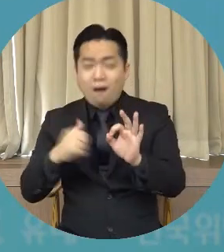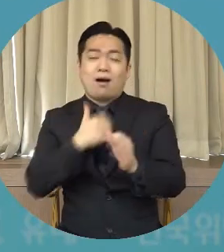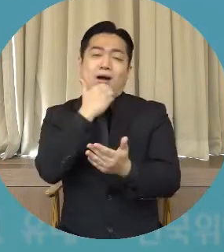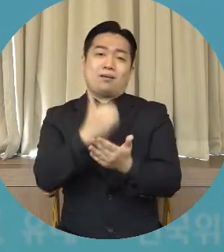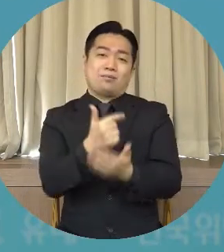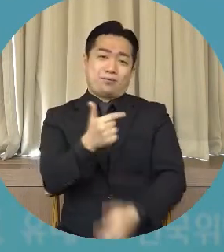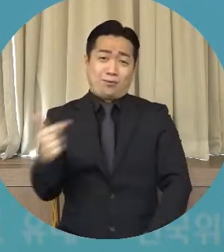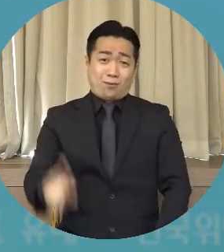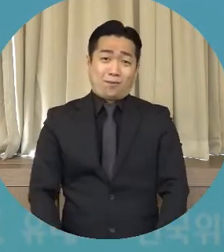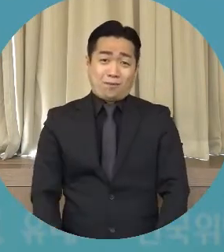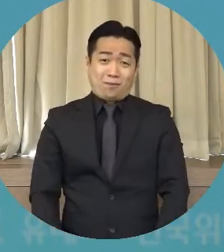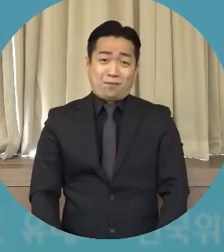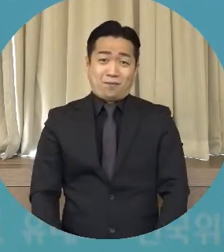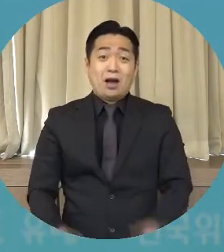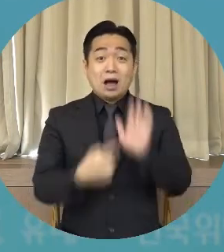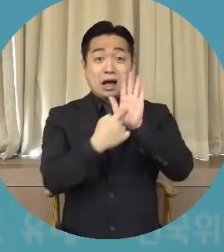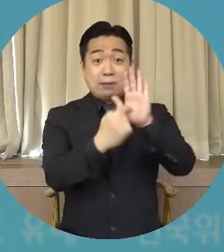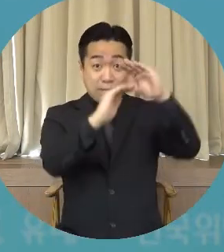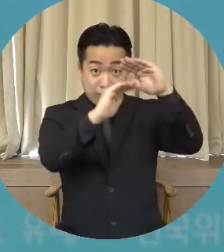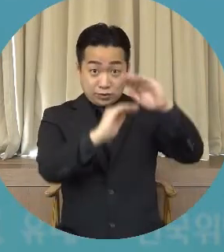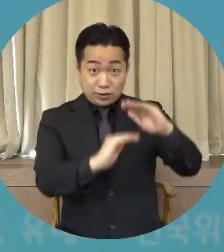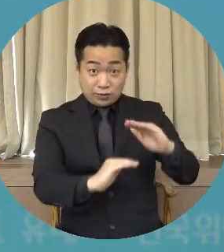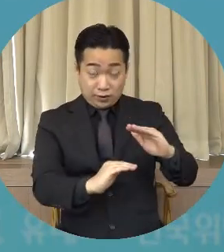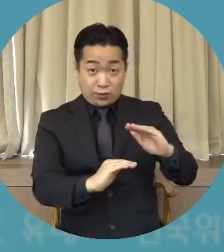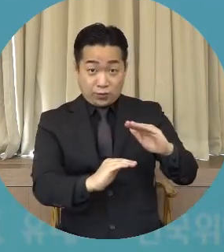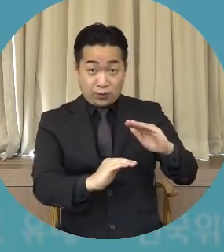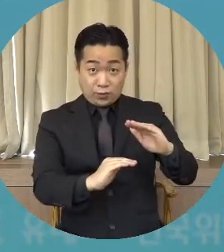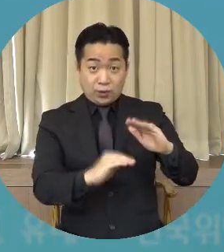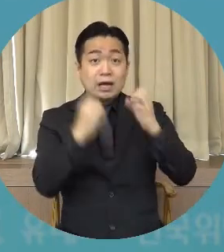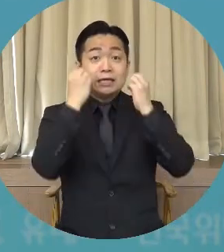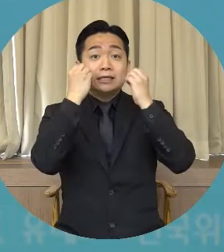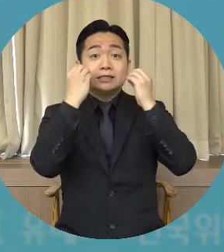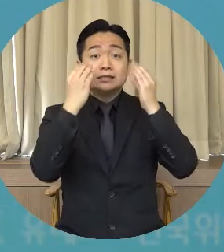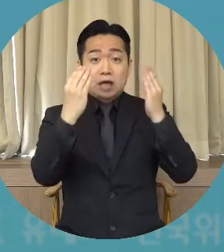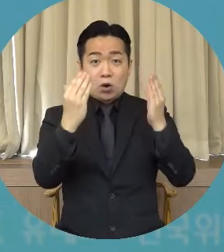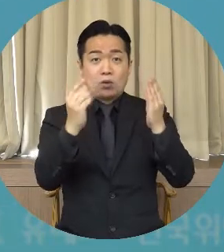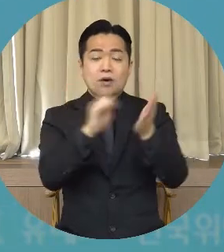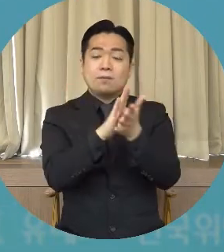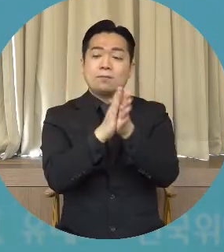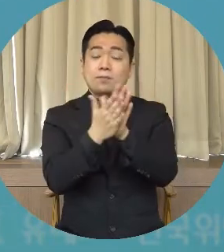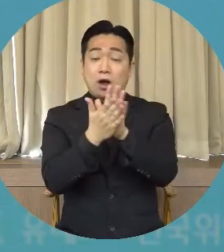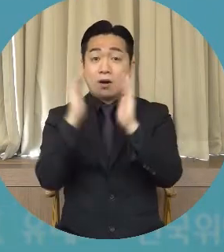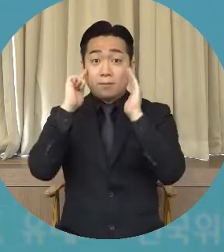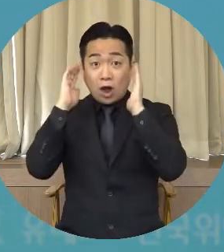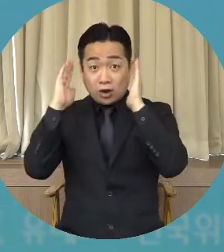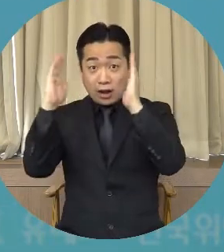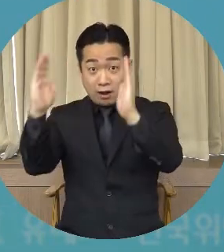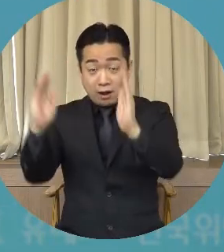그 발제의 내용과 새로운 그 경향 또